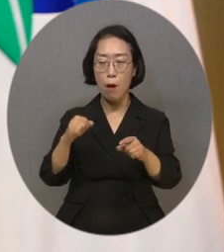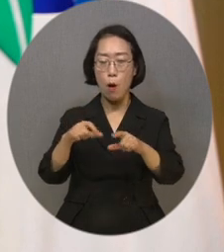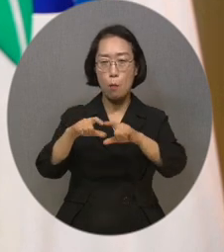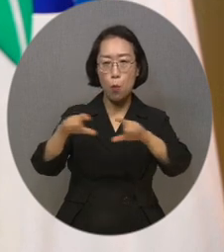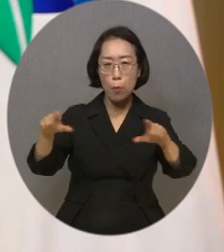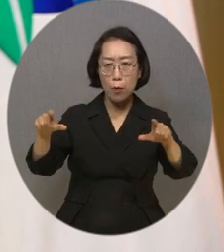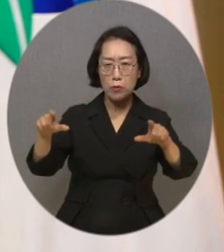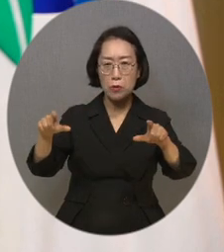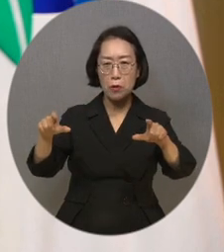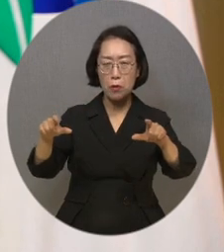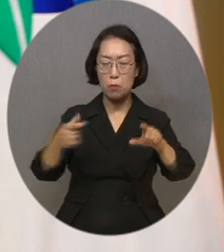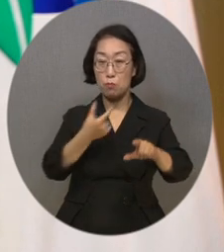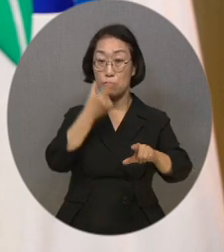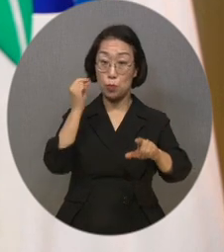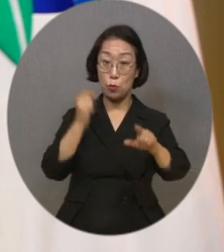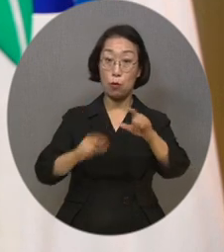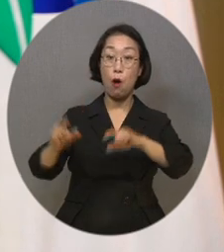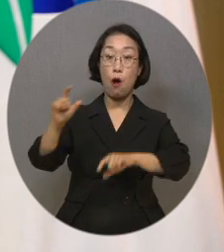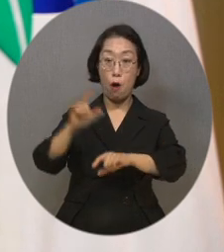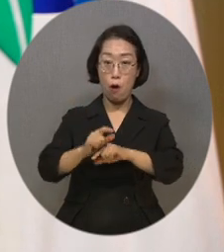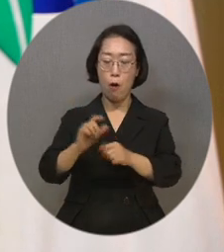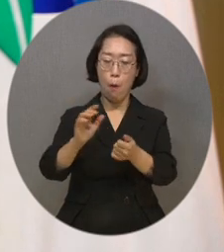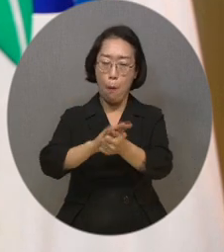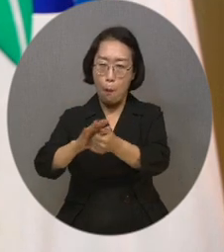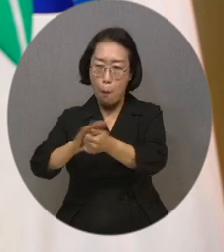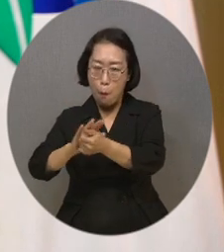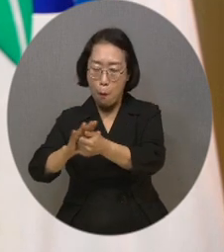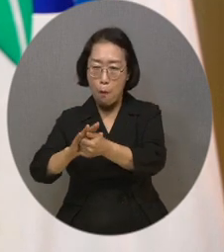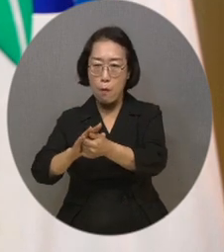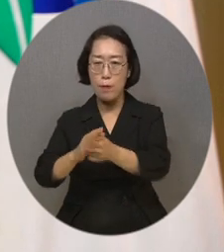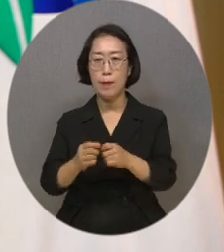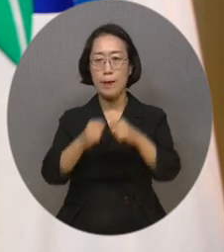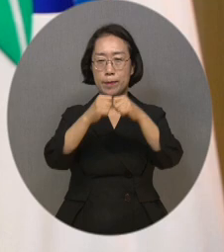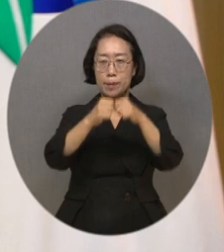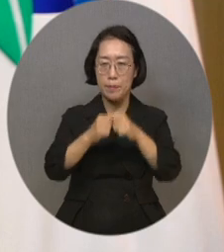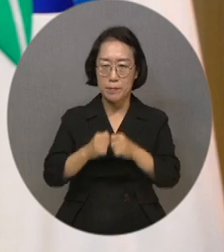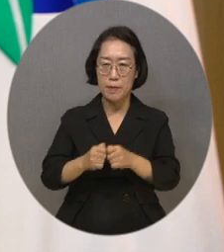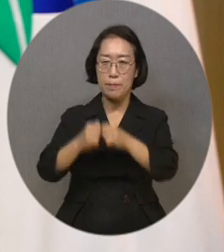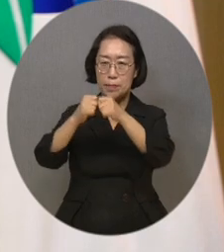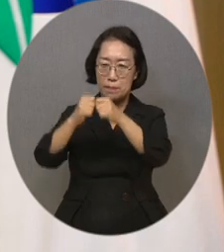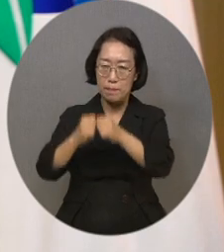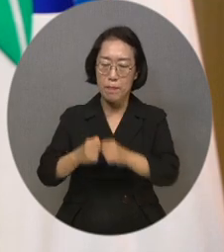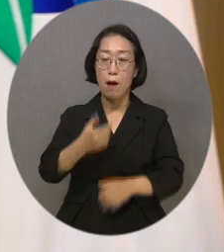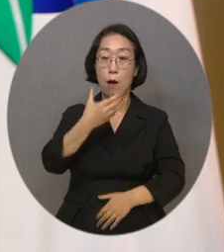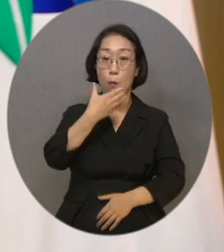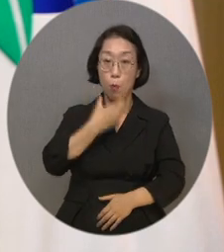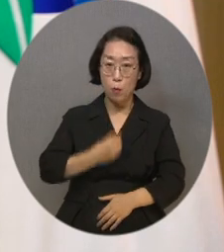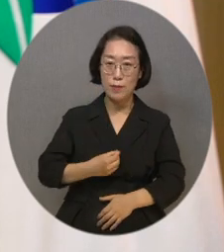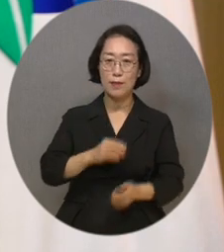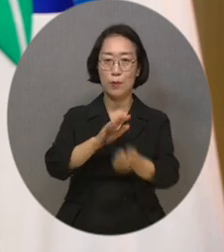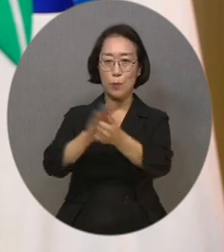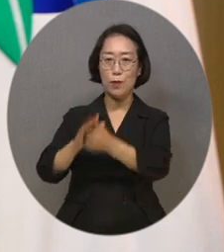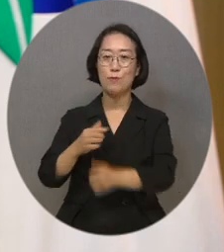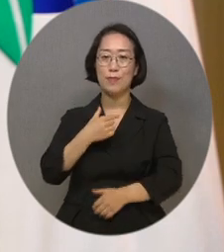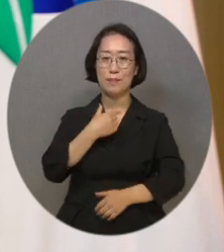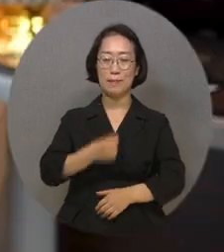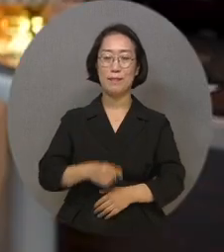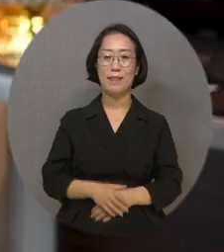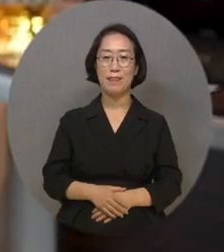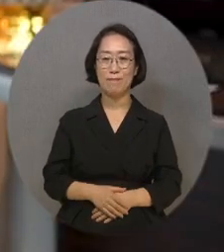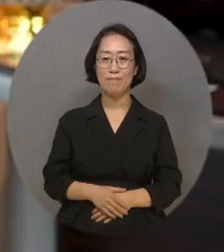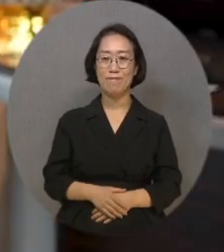저희가 좀 잘 챙기는 그런 섬세하고 촘촘한 그런 복지를 챙겨 나가도록 하겠습니다.